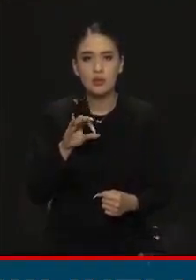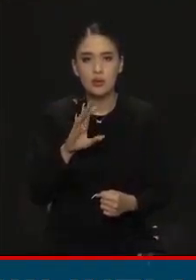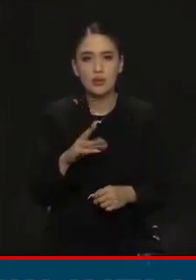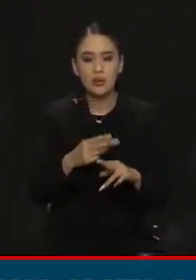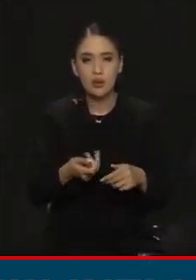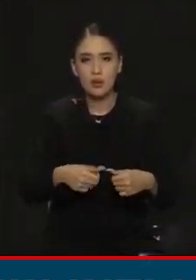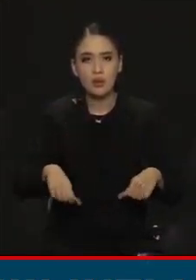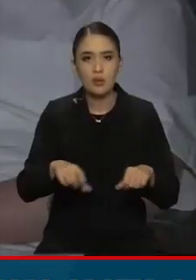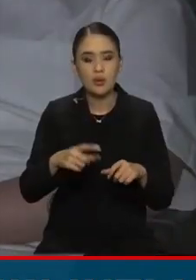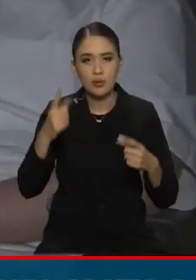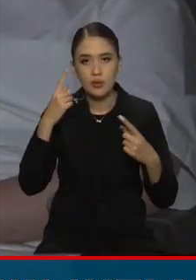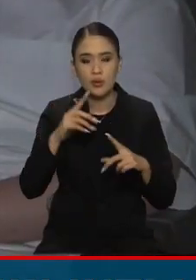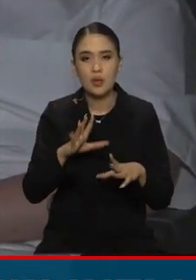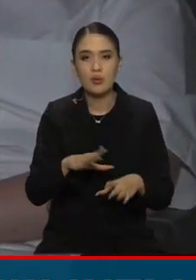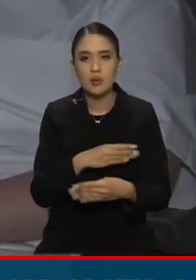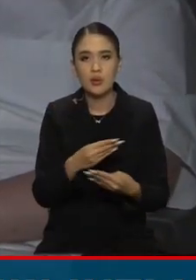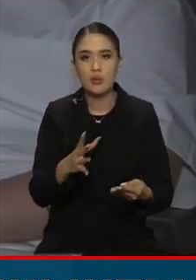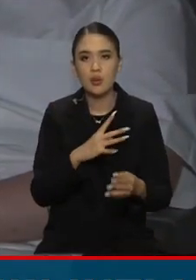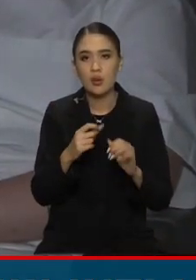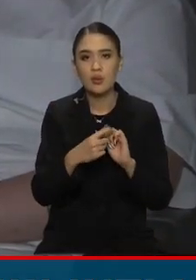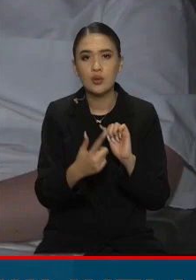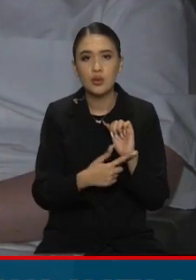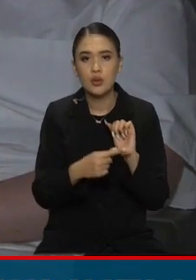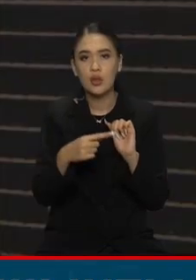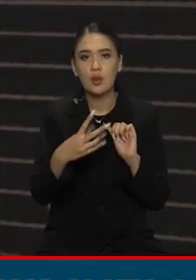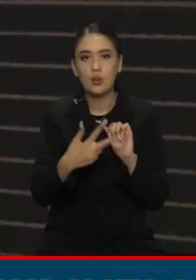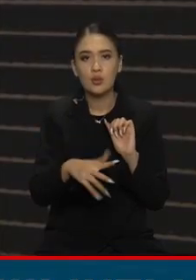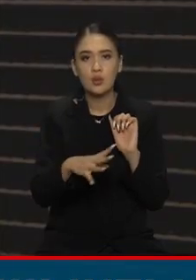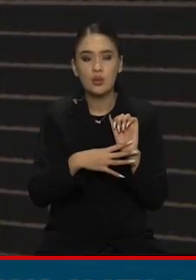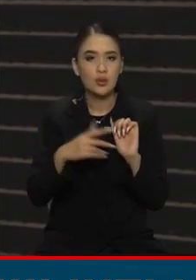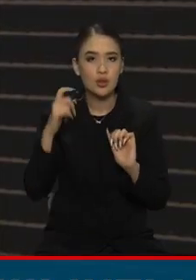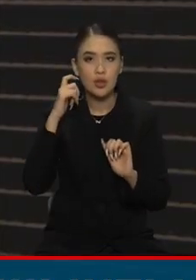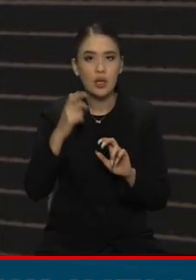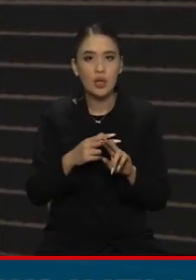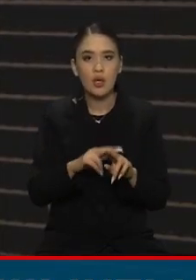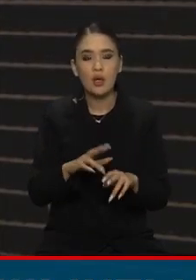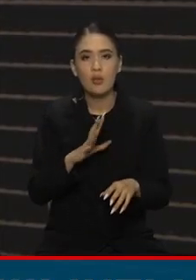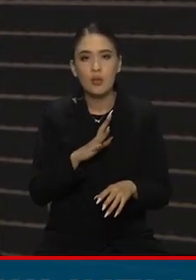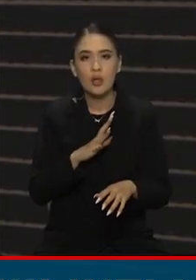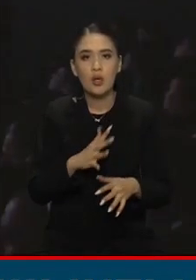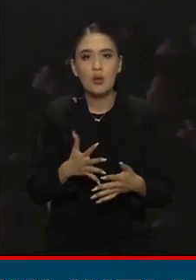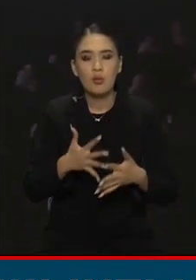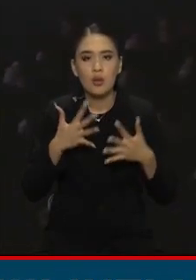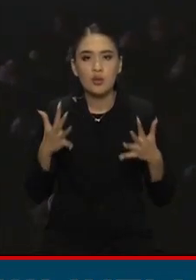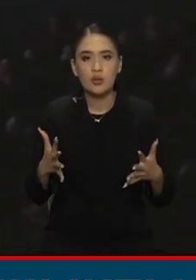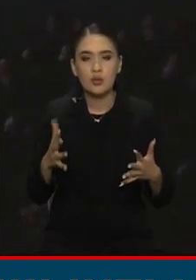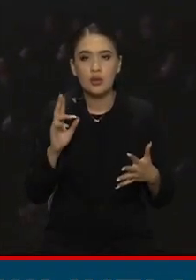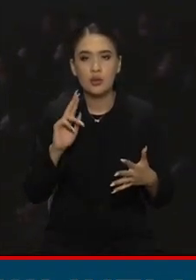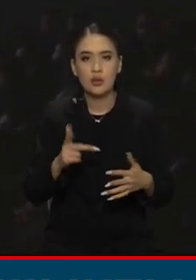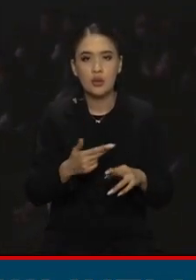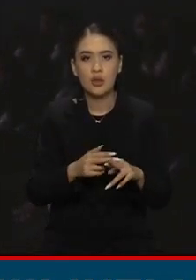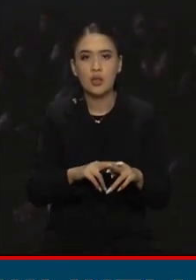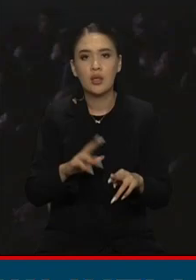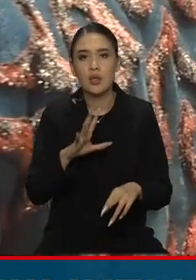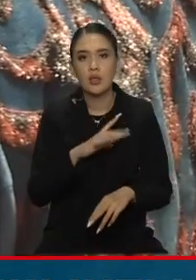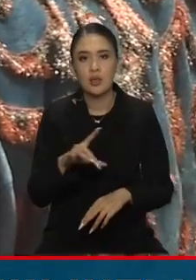ой салатын жоба ұсындым дейді. 17-39 жас аралығындағы артық салмағы бар 6 кейіпкердің өмірін бейнелейтін реалити